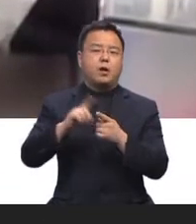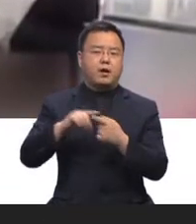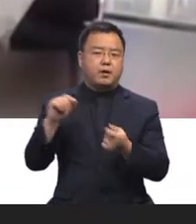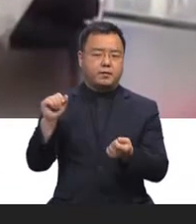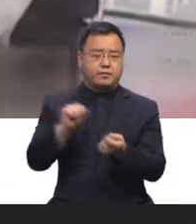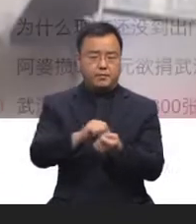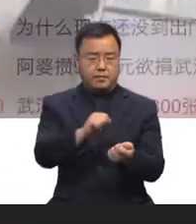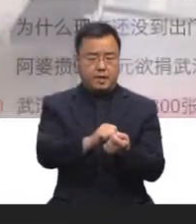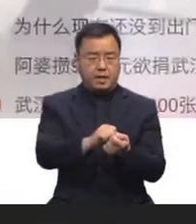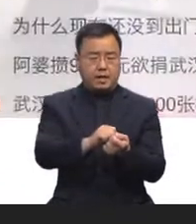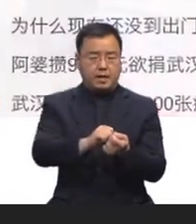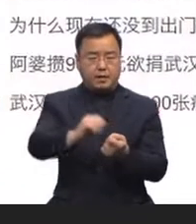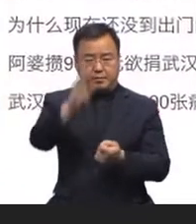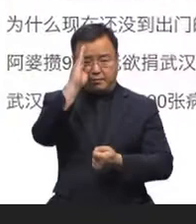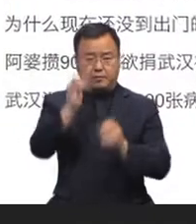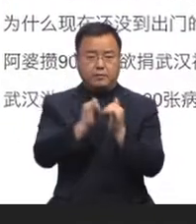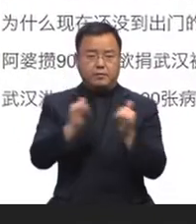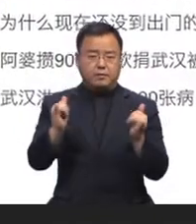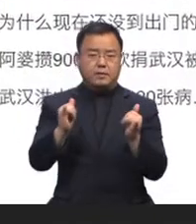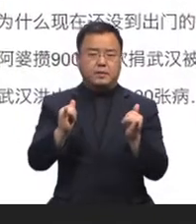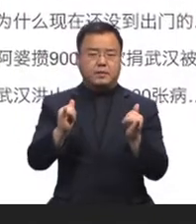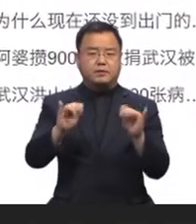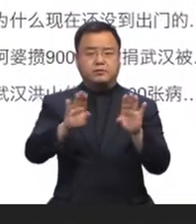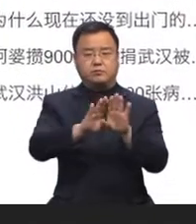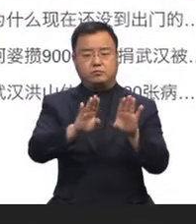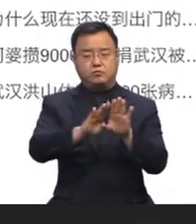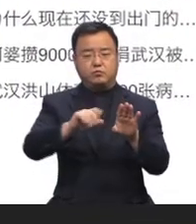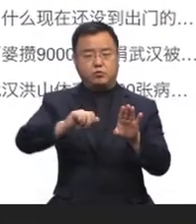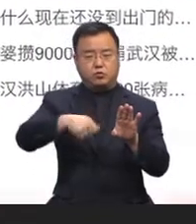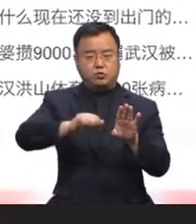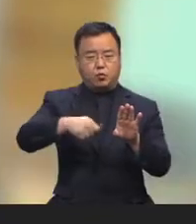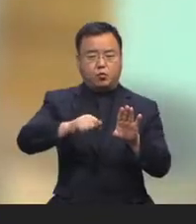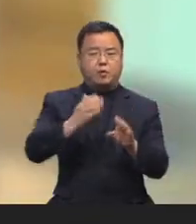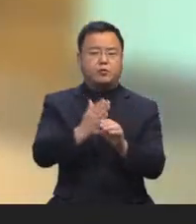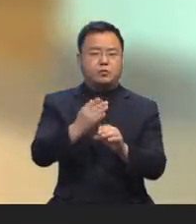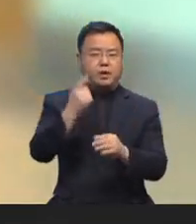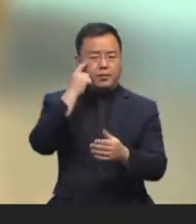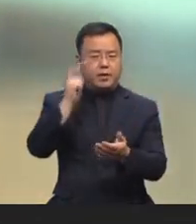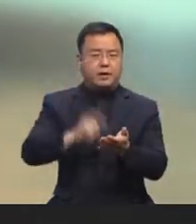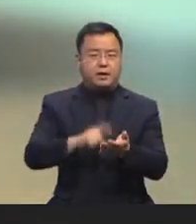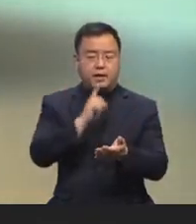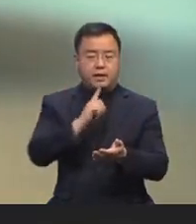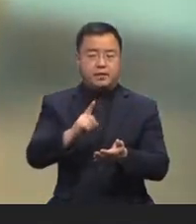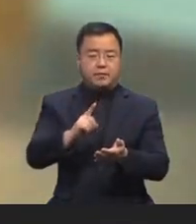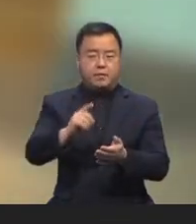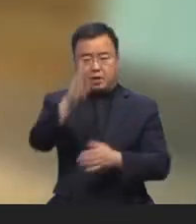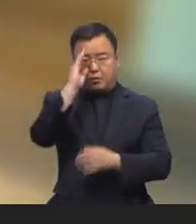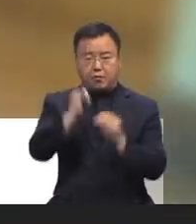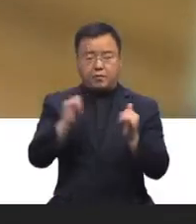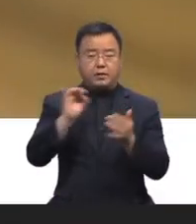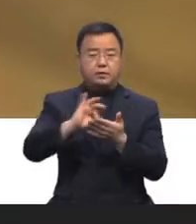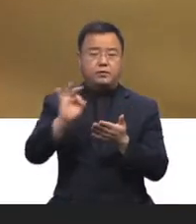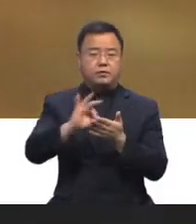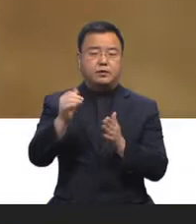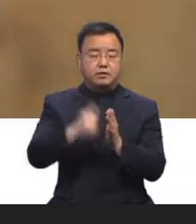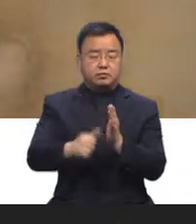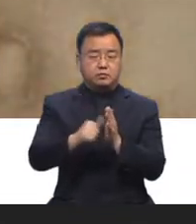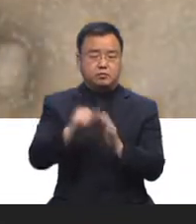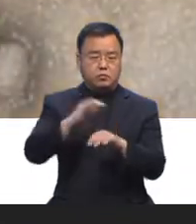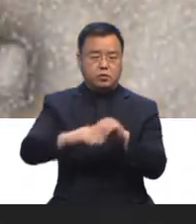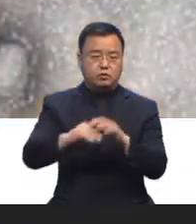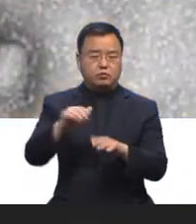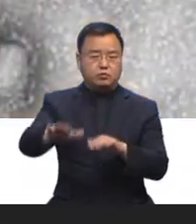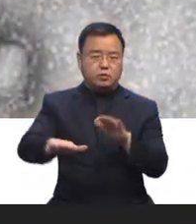이 바이러스의 핵산이 검출됐다는 내용이 담겼습니다 환자가 쓴 물건의 만진 뒤 음식의 먹거나 눈에